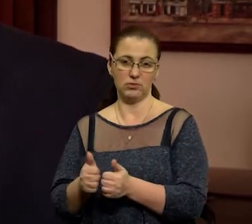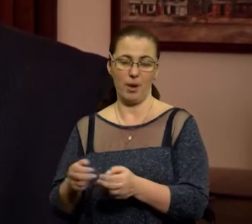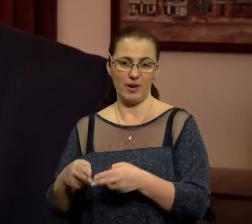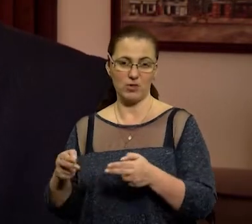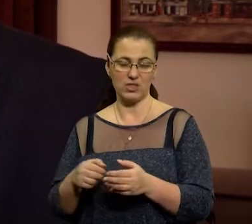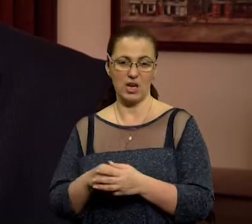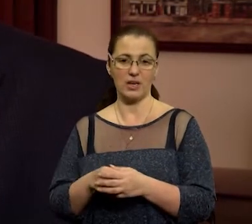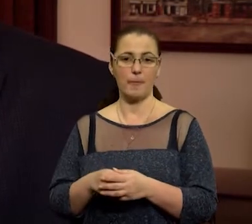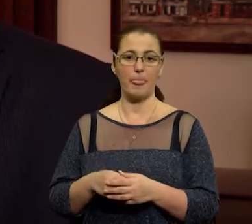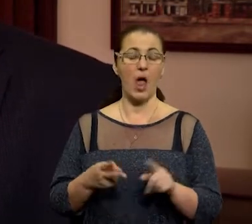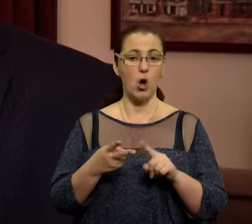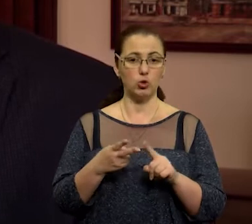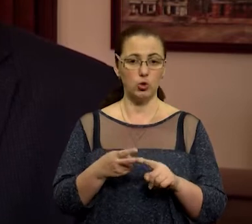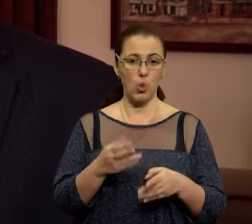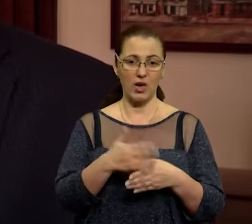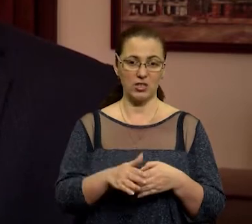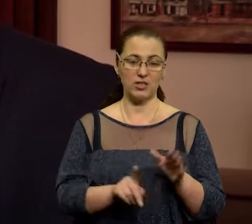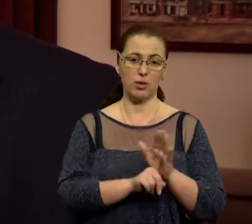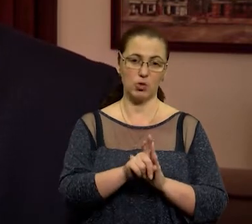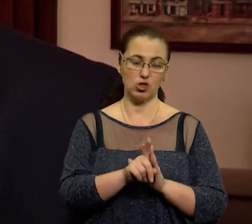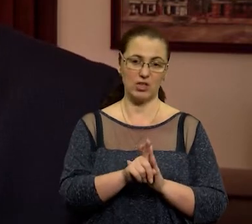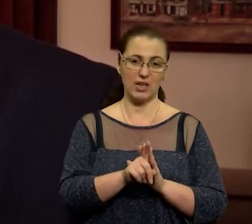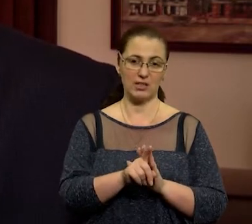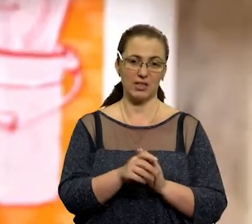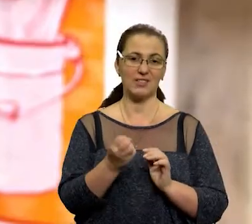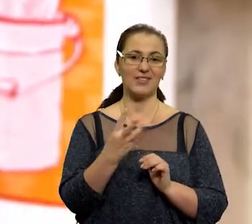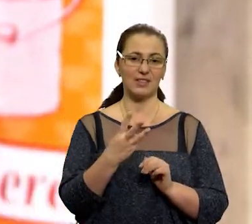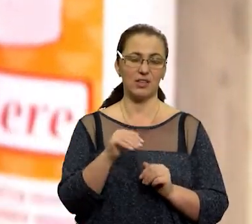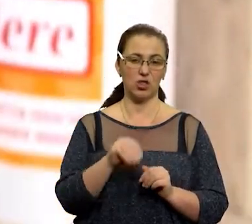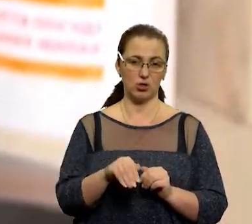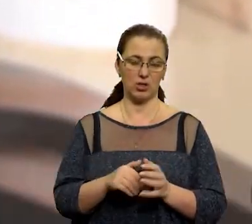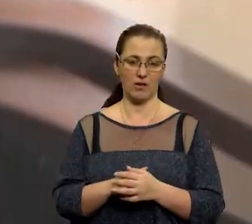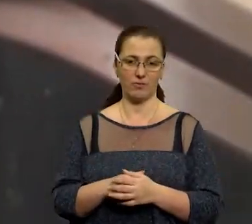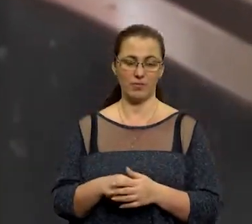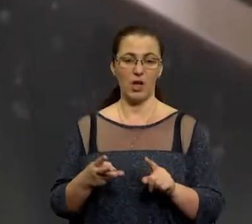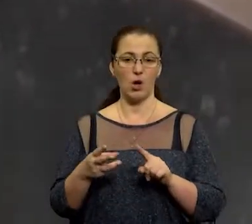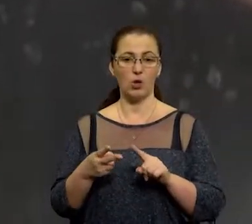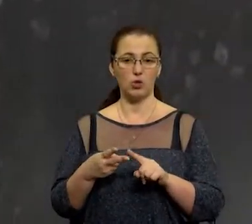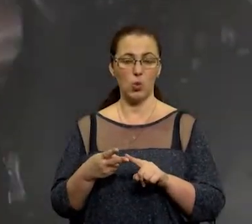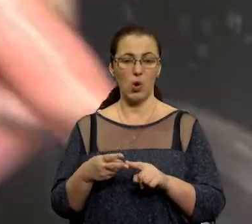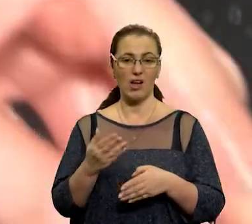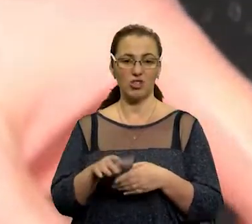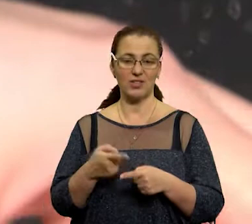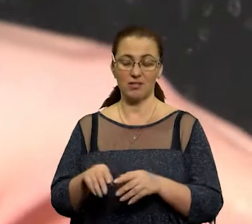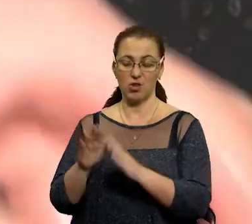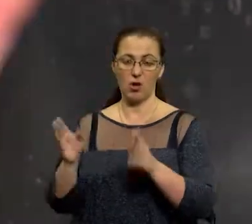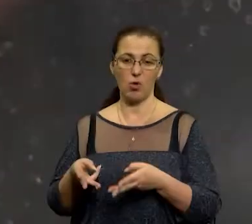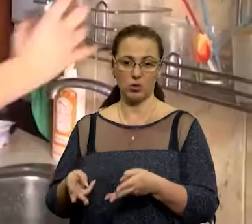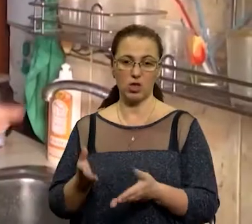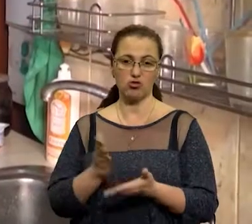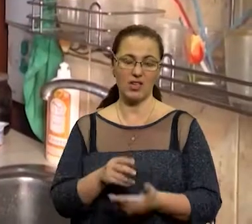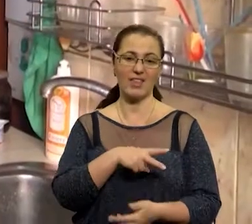Друга частина, стартуємо з 13 травня. Друга частина – це ті котельні, які розташовані на